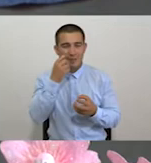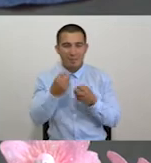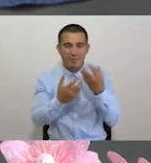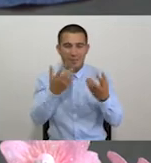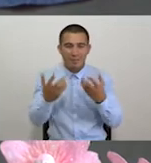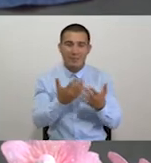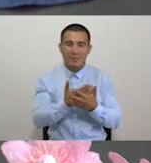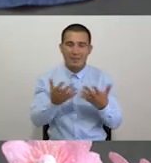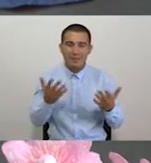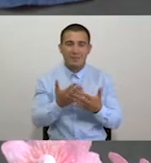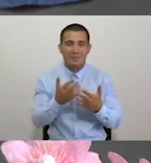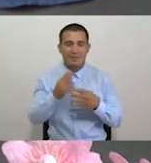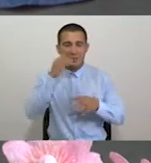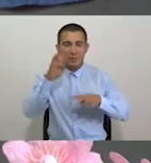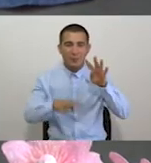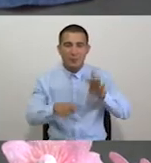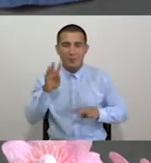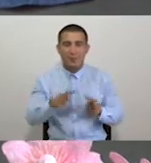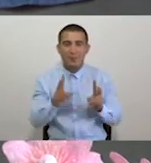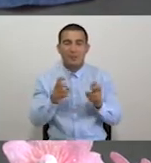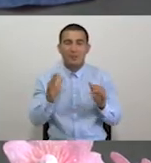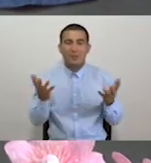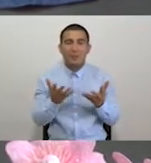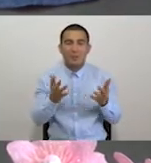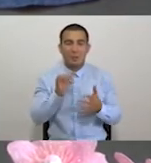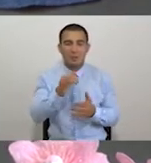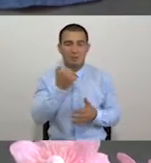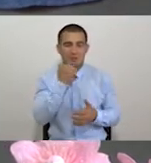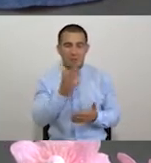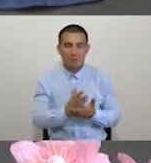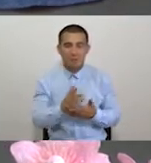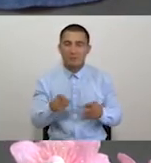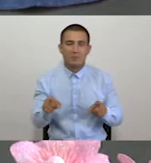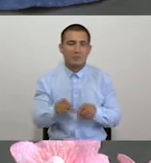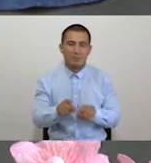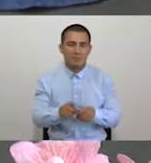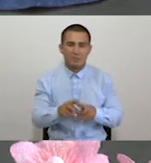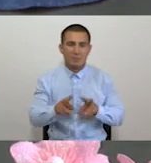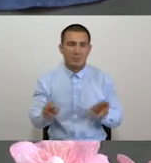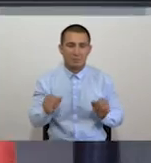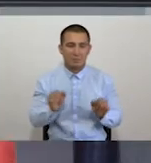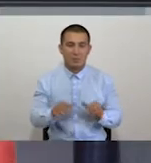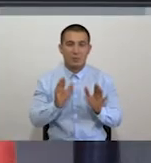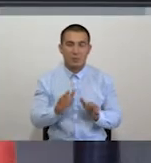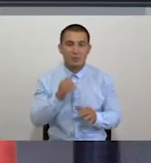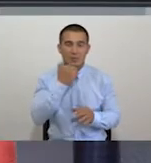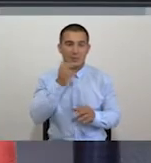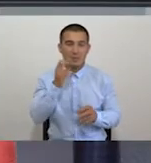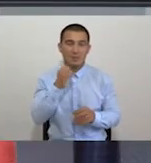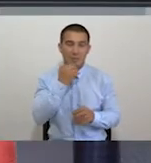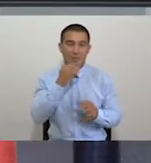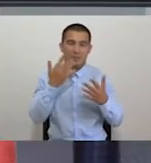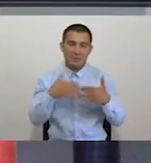matolar, xolli matolar, yo'l-yo'l matolar qanaqa bo'lishdan qat'iy nazar, mato bo'lsa